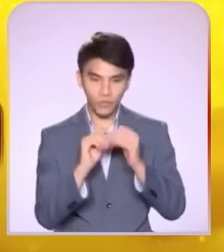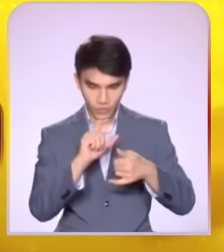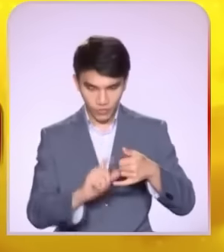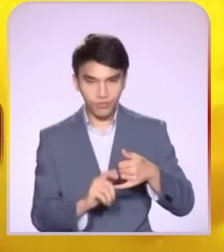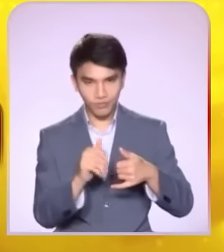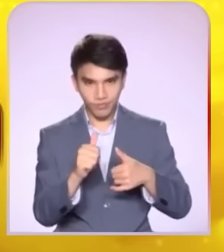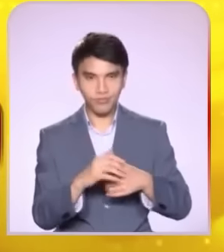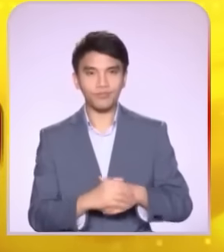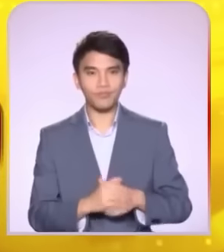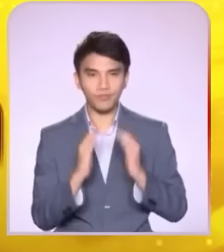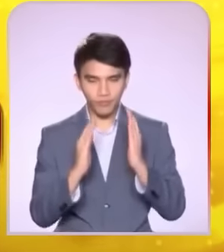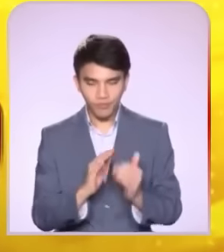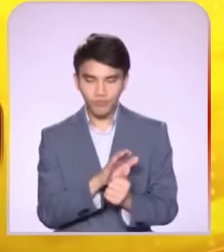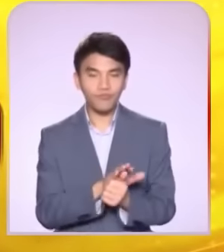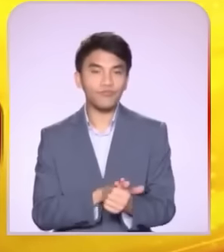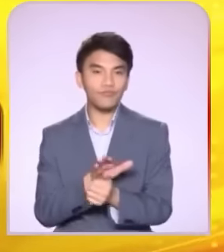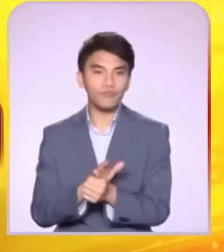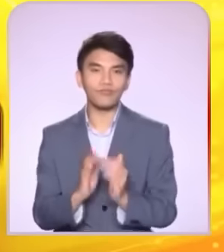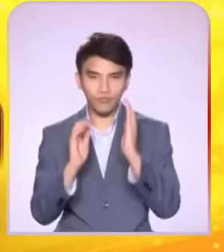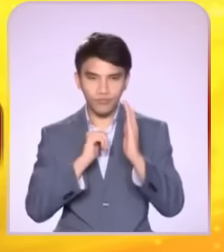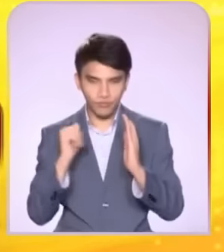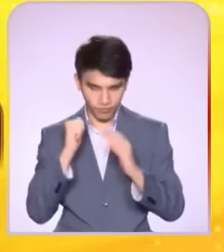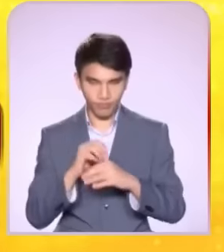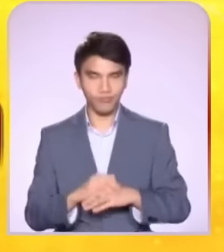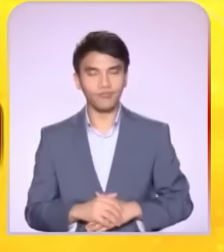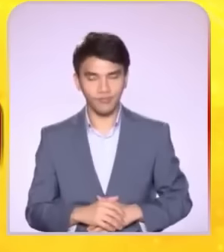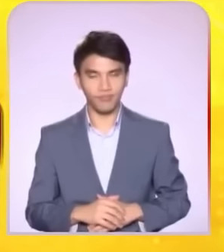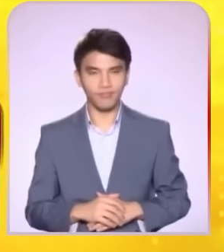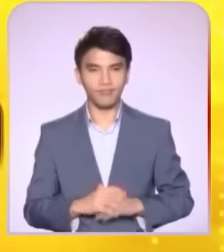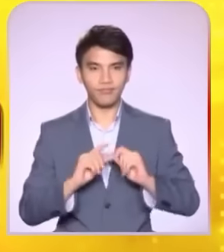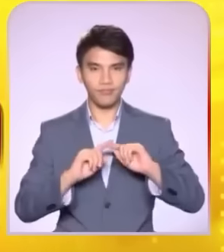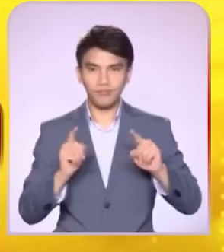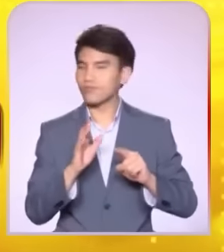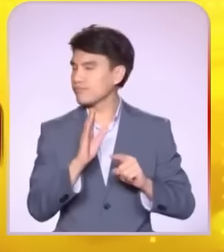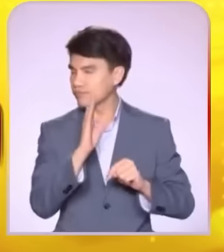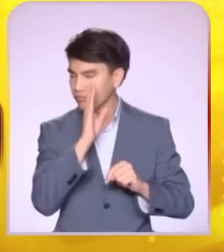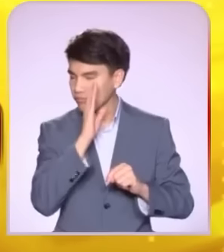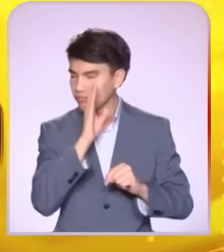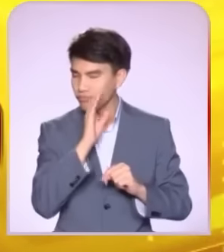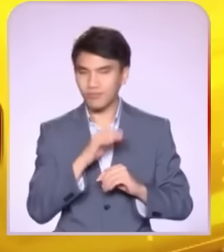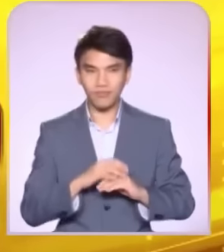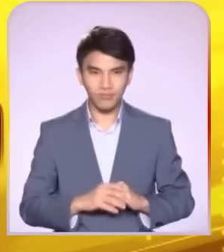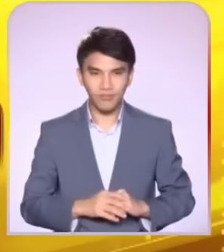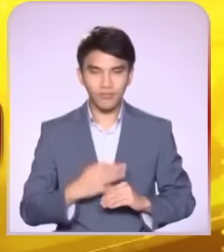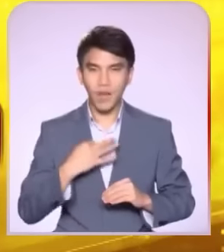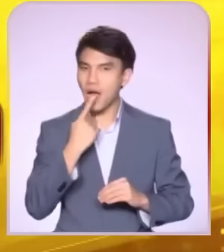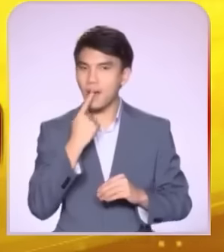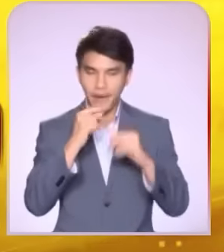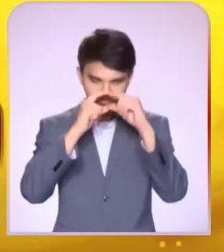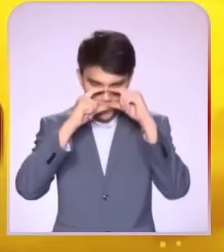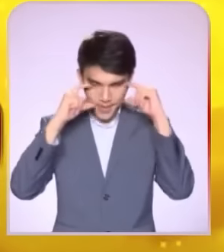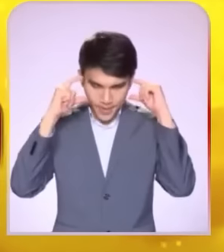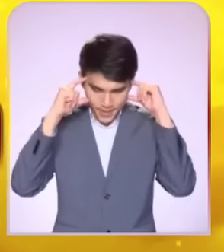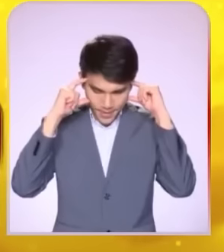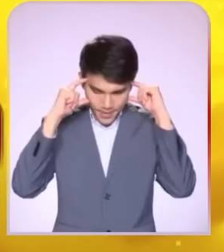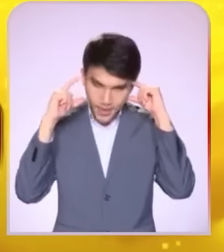นดีคนที่เมตตาค่อนข้างสูงแต่ถ้ามีการเอาผ้าแดงมาปิดท้าวเทพสุ